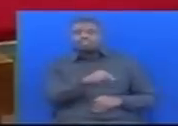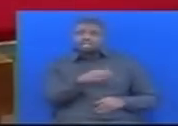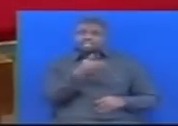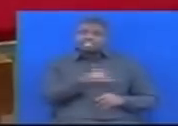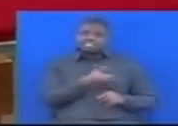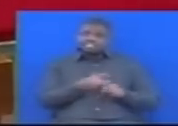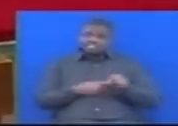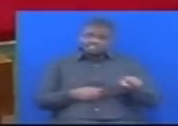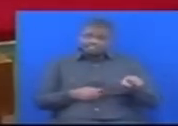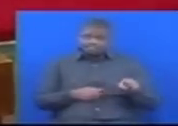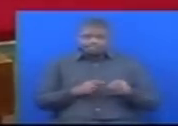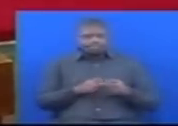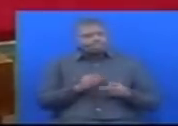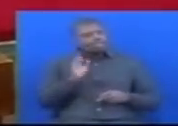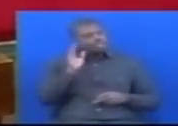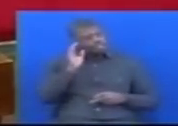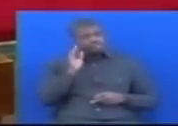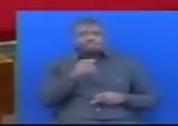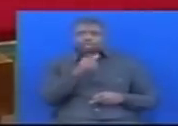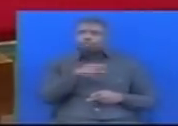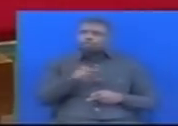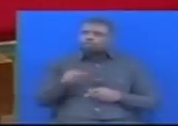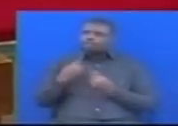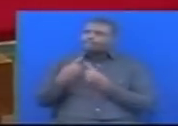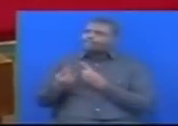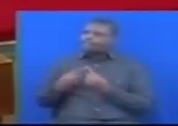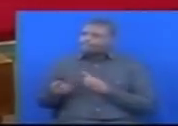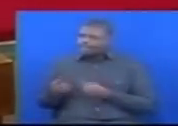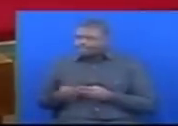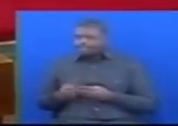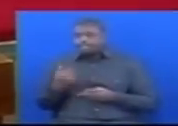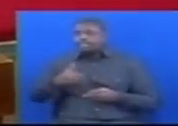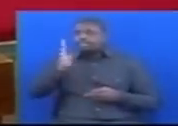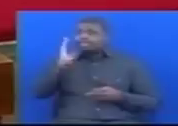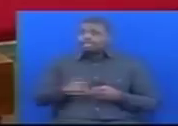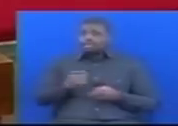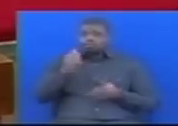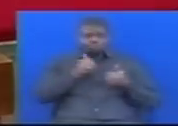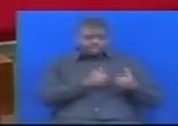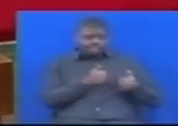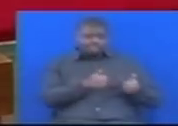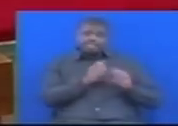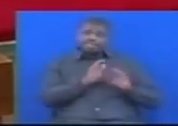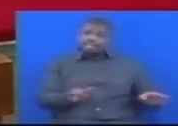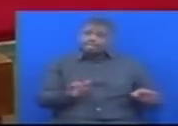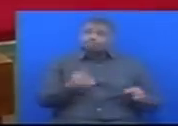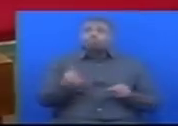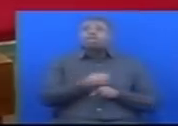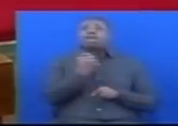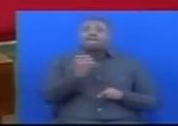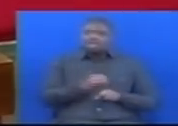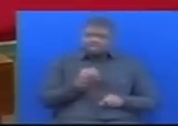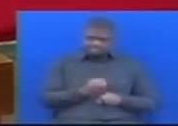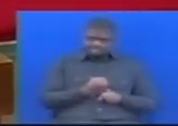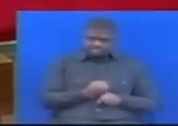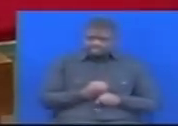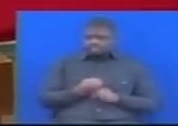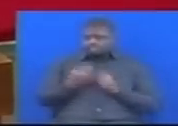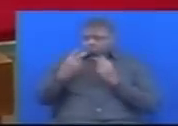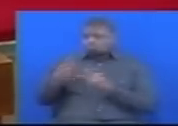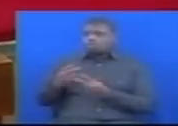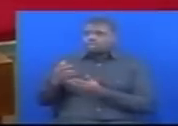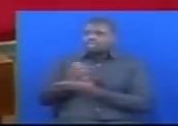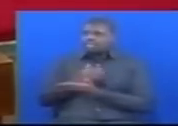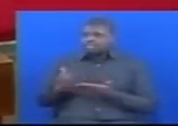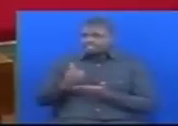kwenye kijiji nikasikia kile kilio cha wananchi. Na kama serikali tuliahidi kwamba tutalifanyia kazi na baada kukuta kuna